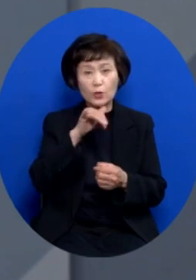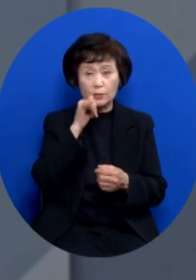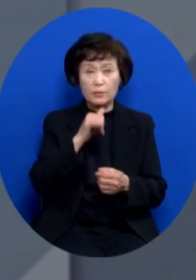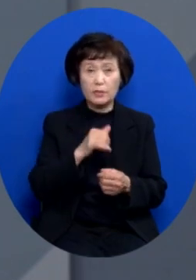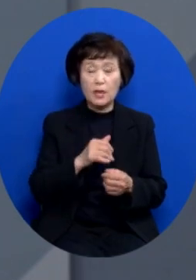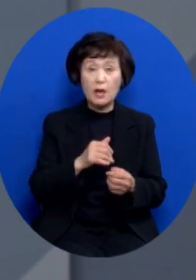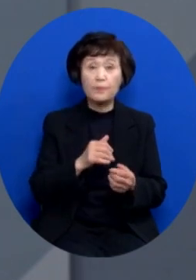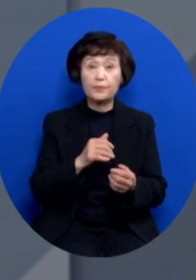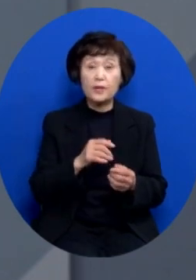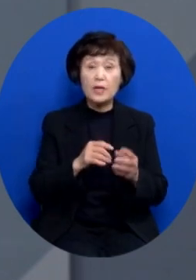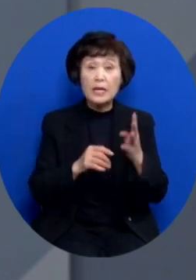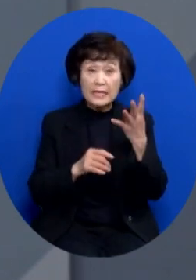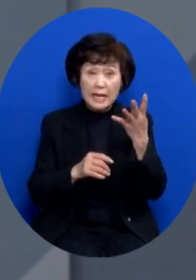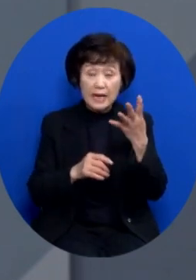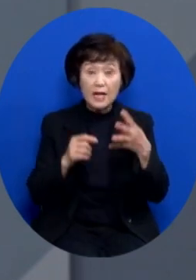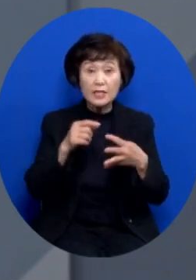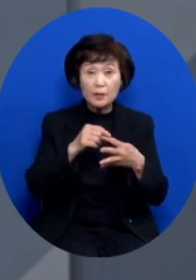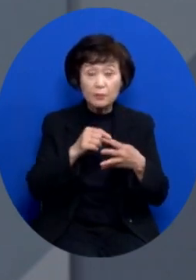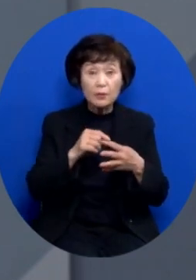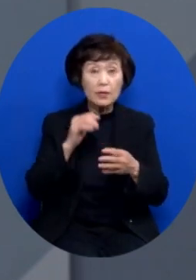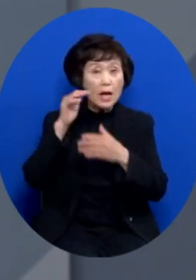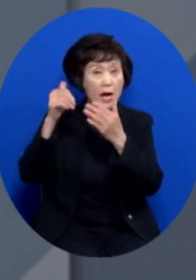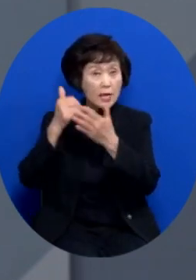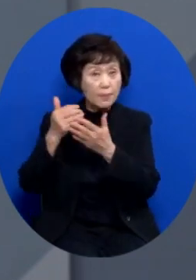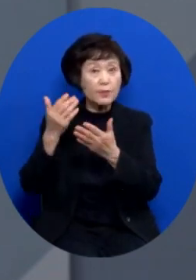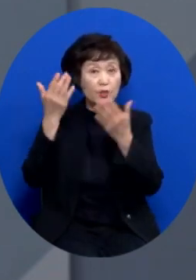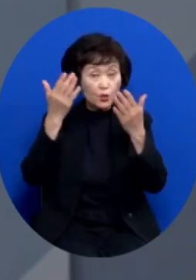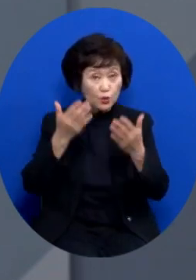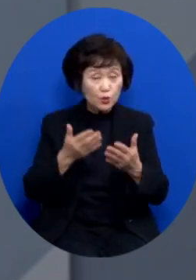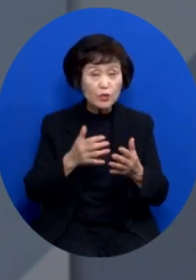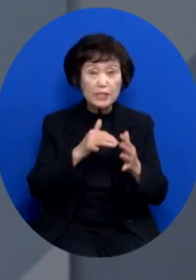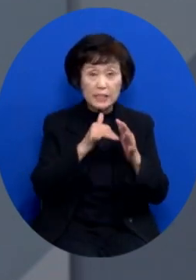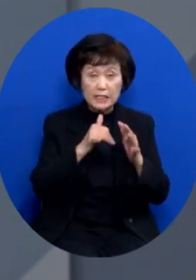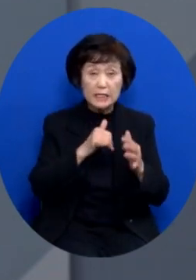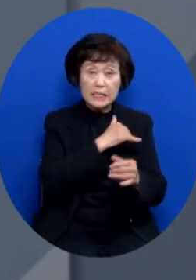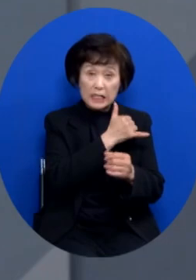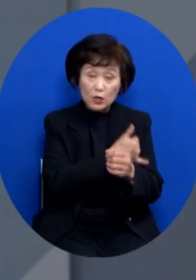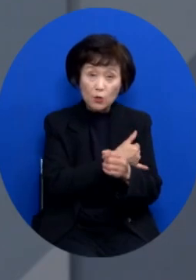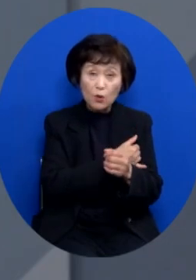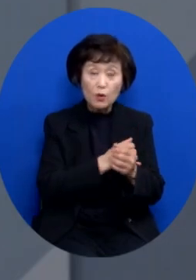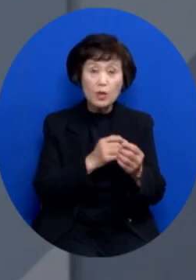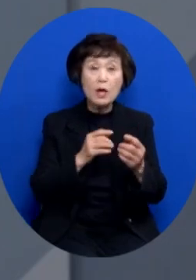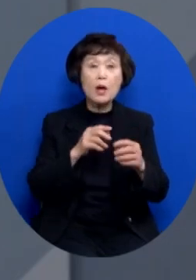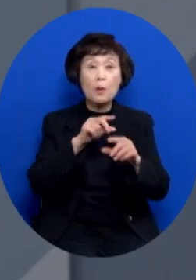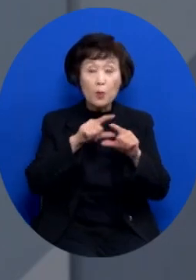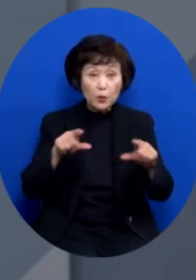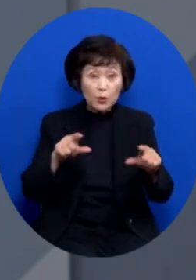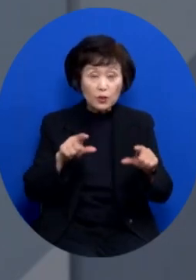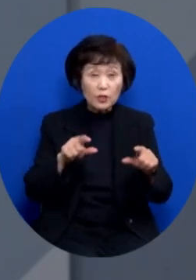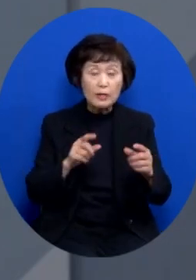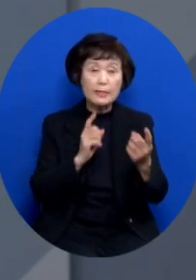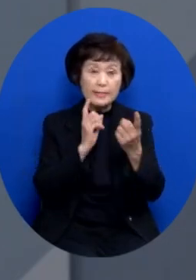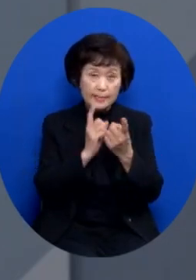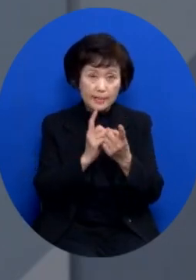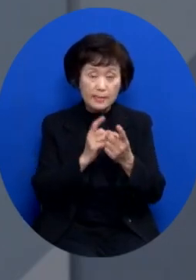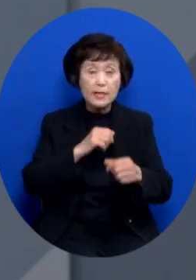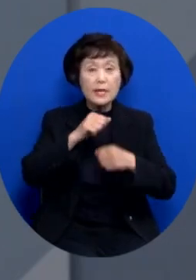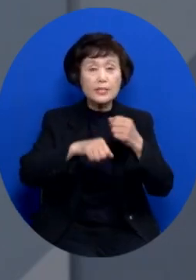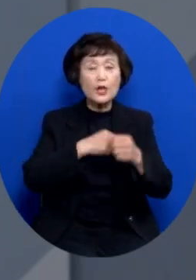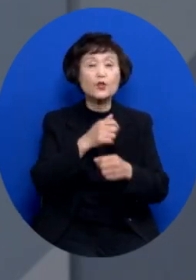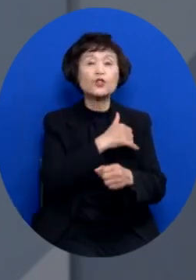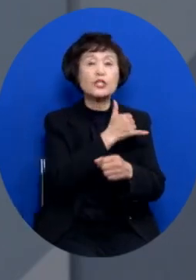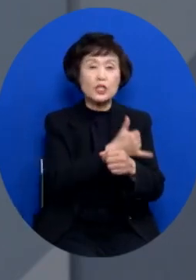가지로 구별했습니다. 제일 먼저 천부적 인권, 두 번째로 보편적 인권, 세 번째로 상대적 인권, 네 번째로 자의적 인권을